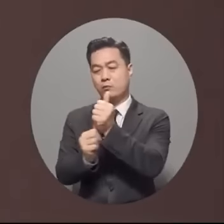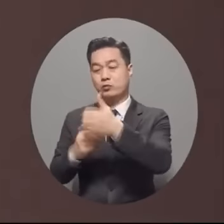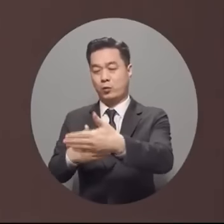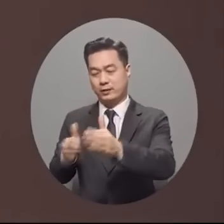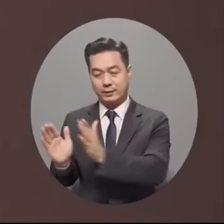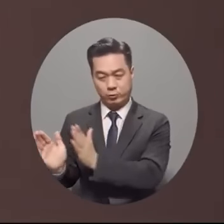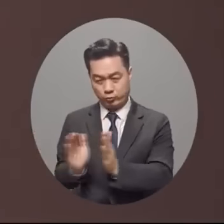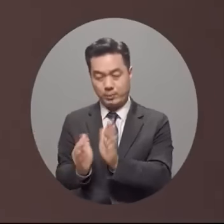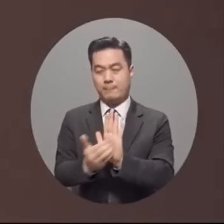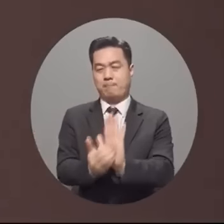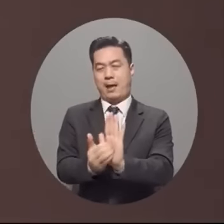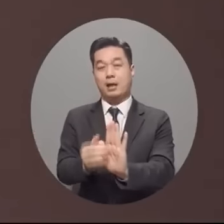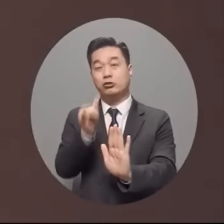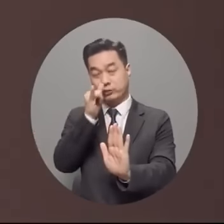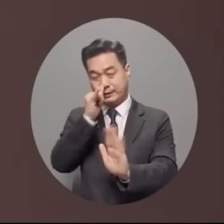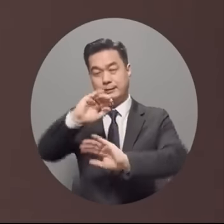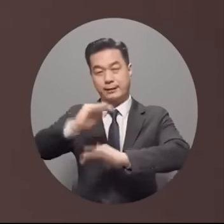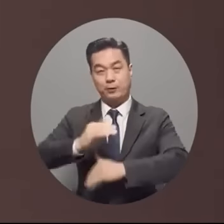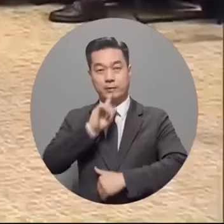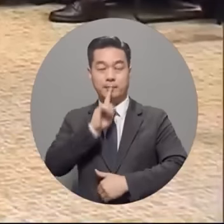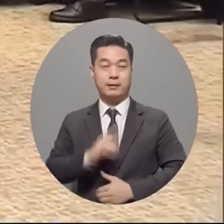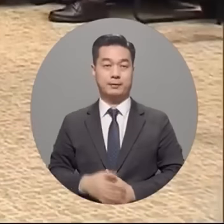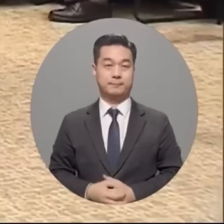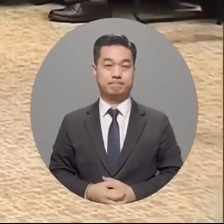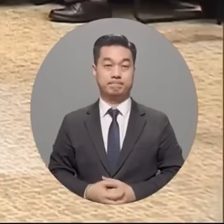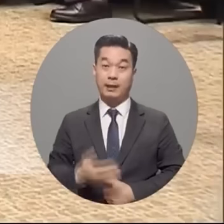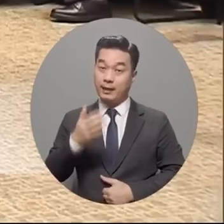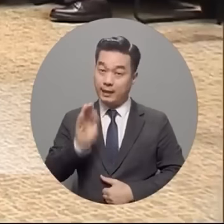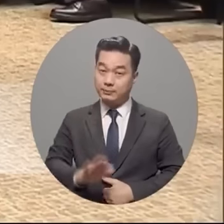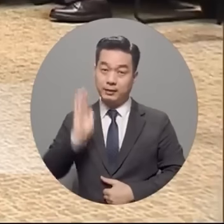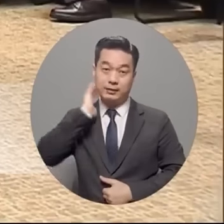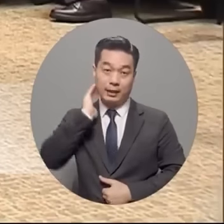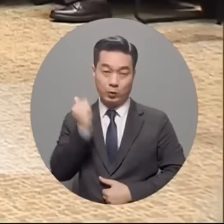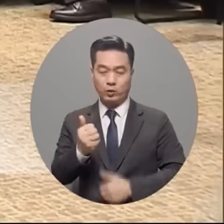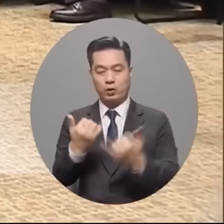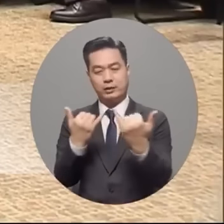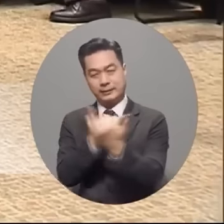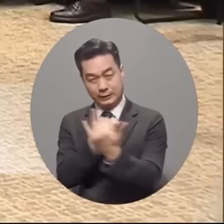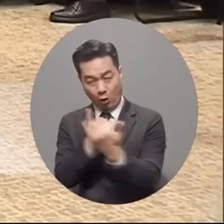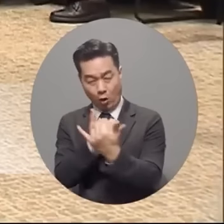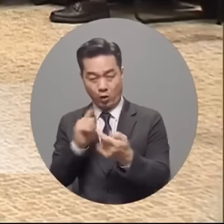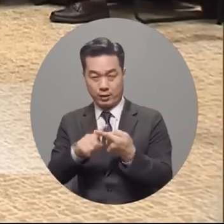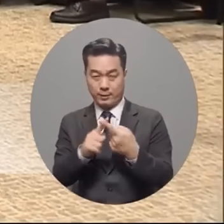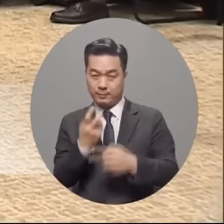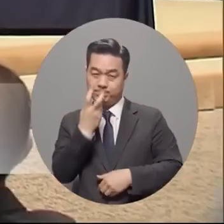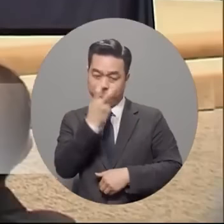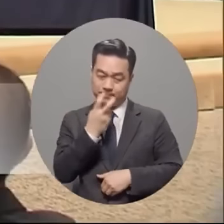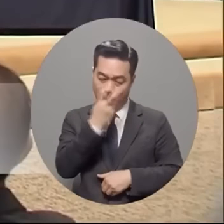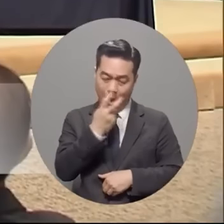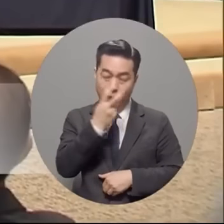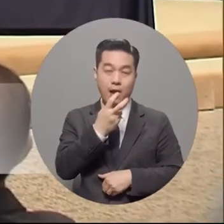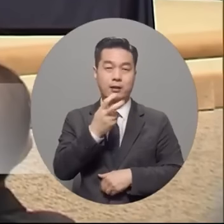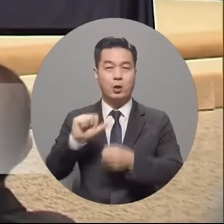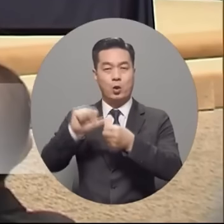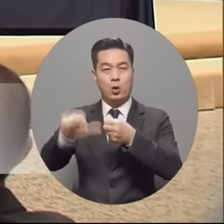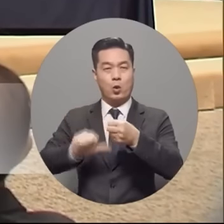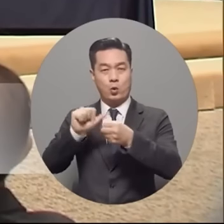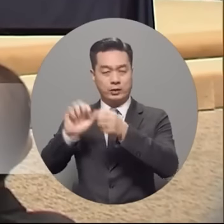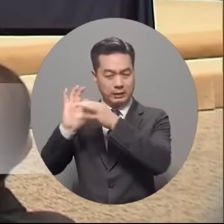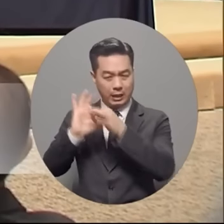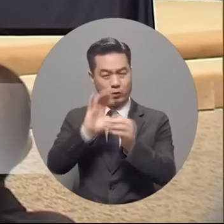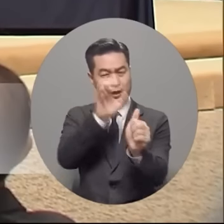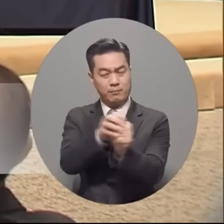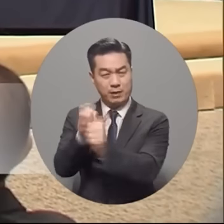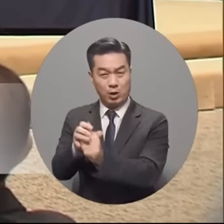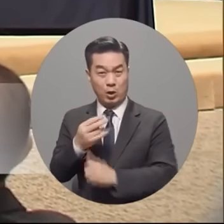보완할 수 있는 문제라고 밝혔습니다 다만 대통령 친인척을 견제하는 특별 감찰관이 5년 내내 임명되지 않은